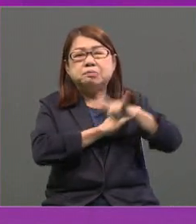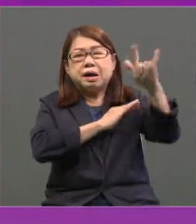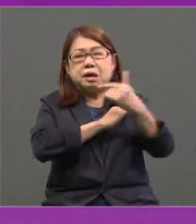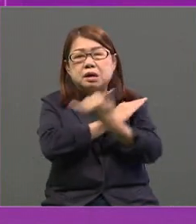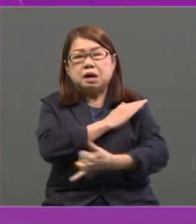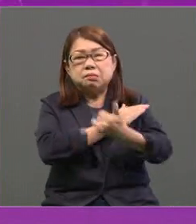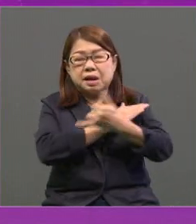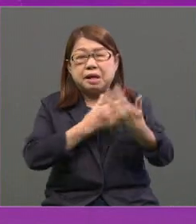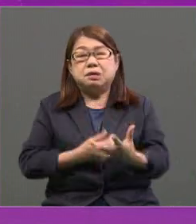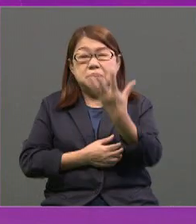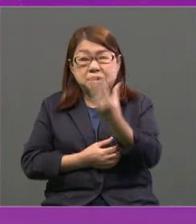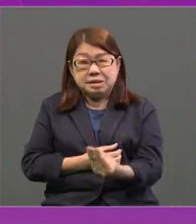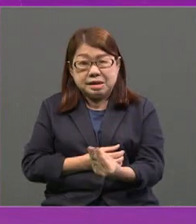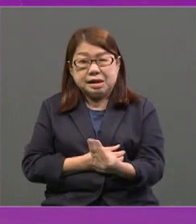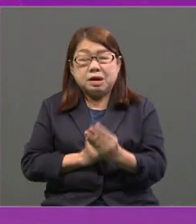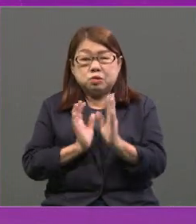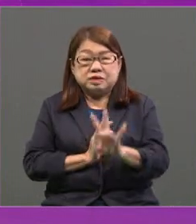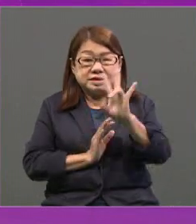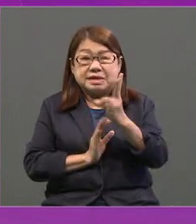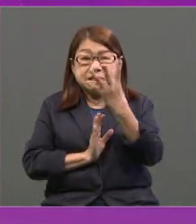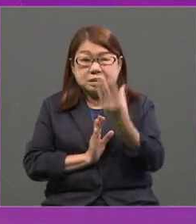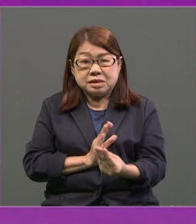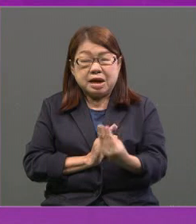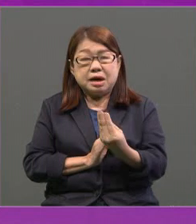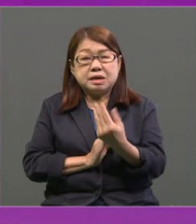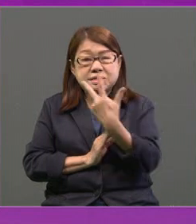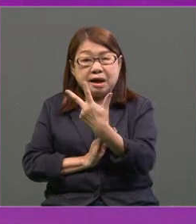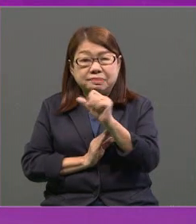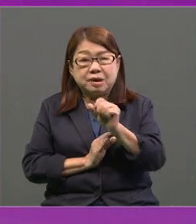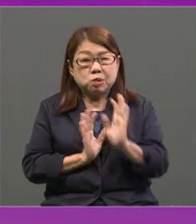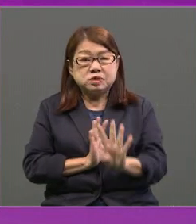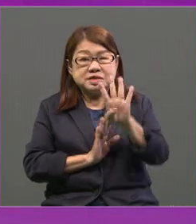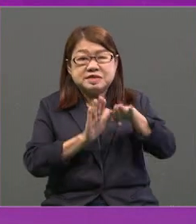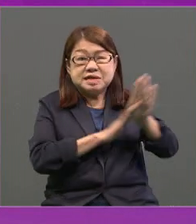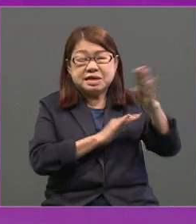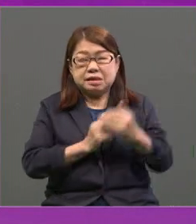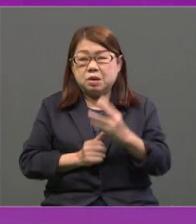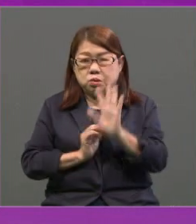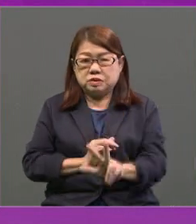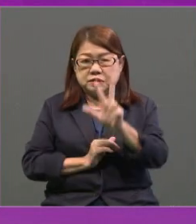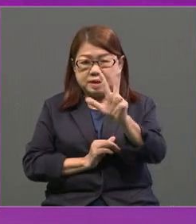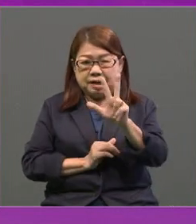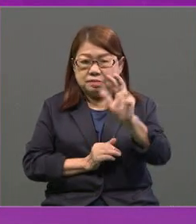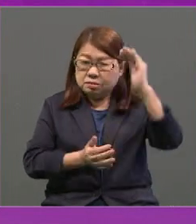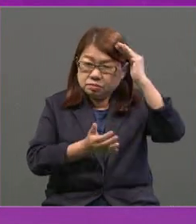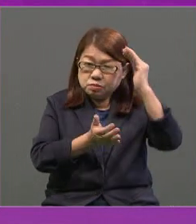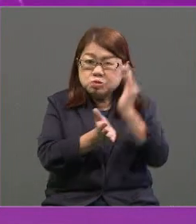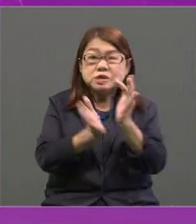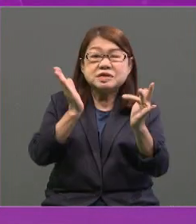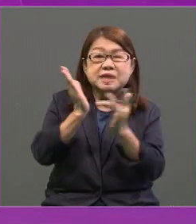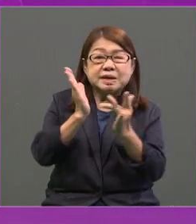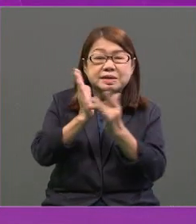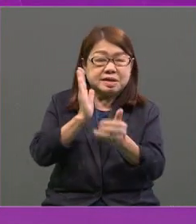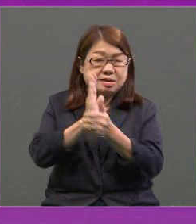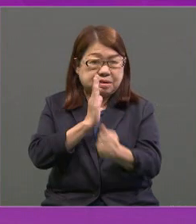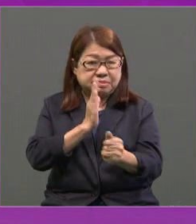ใน 7เนี่ย 4ไปต่างประเทศแล้วอีก 3ทางตำรวจสืบสวนสอบสวนอาชญากรรมทางเทคโนโลยีเขาบอกว่า